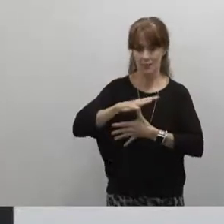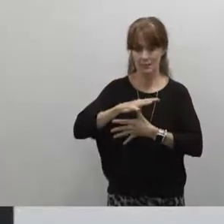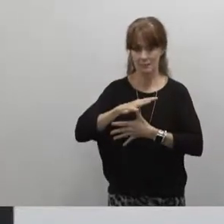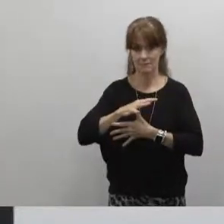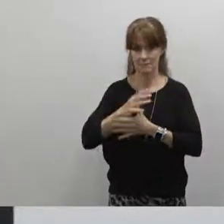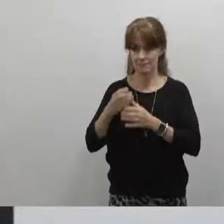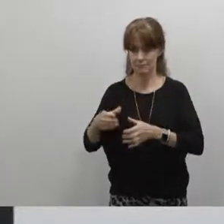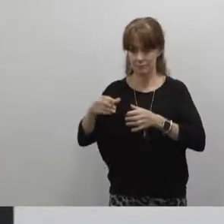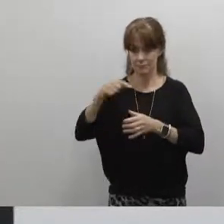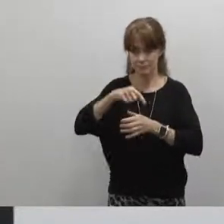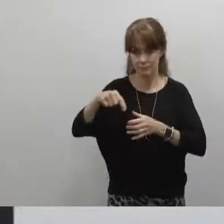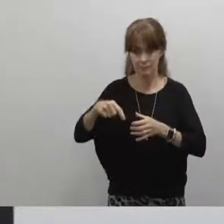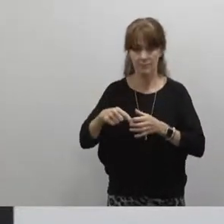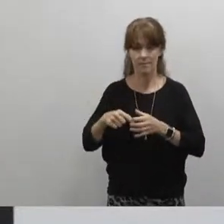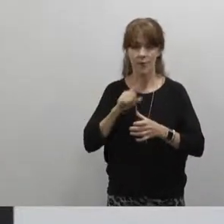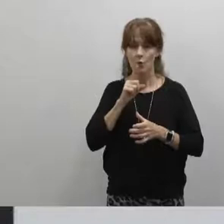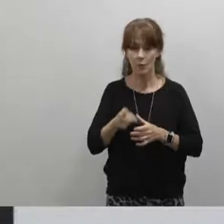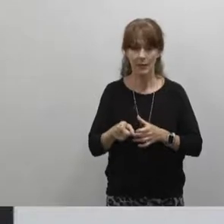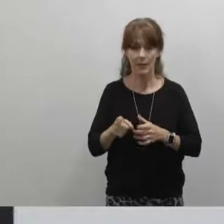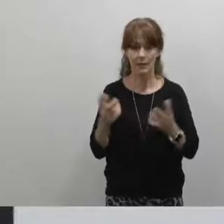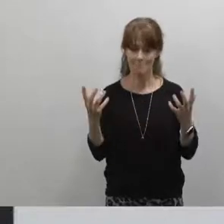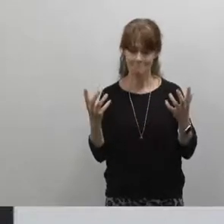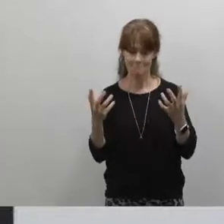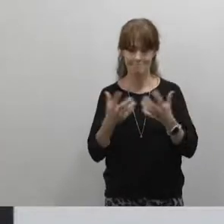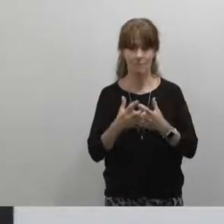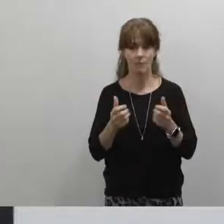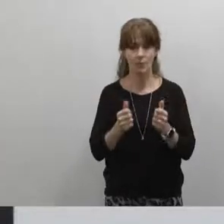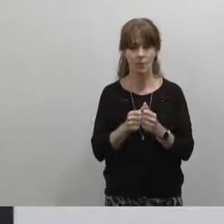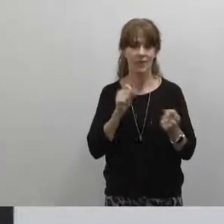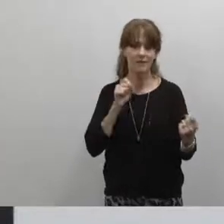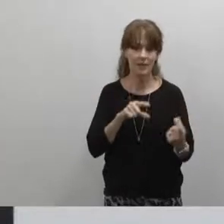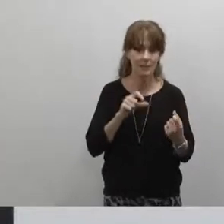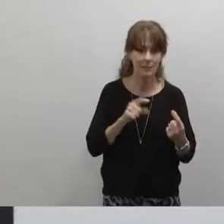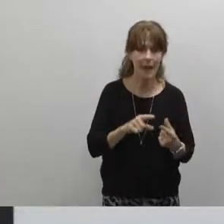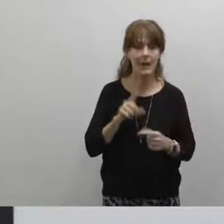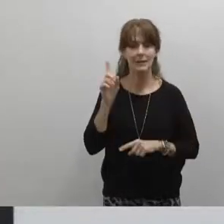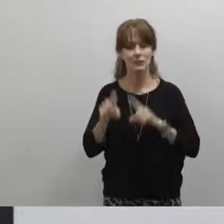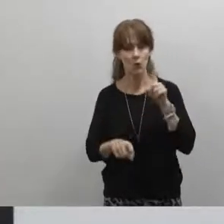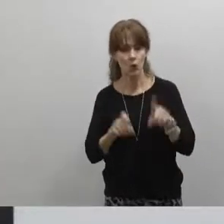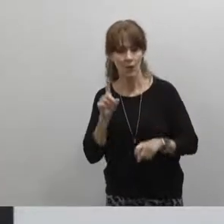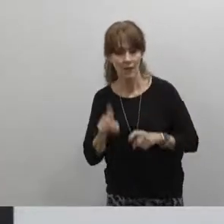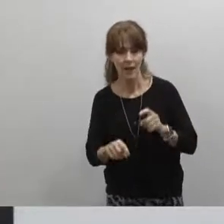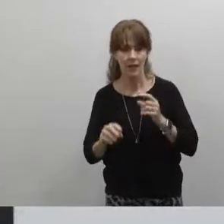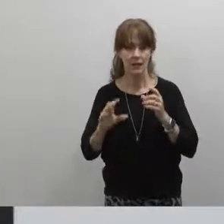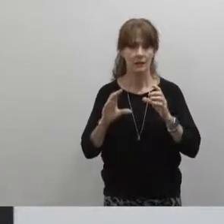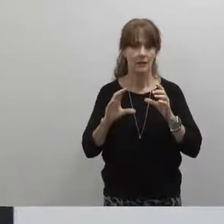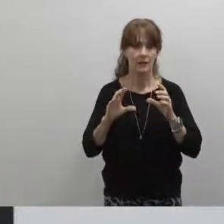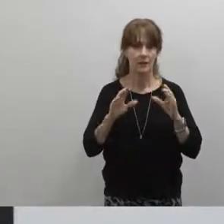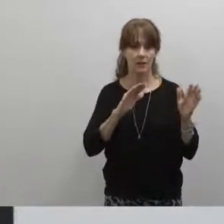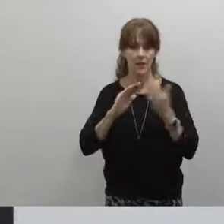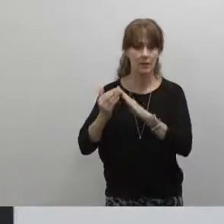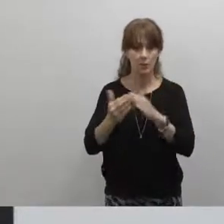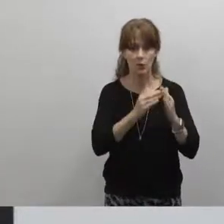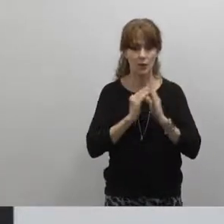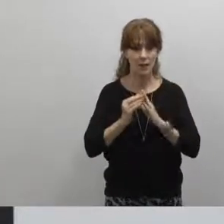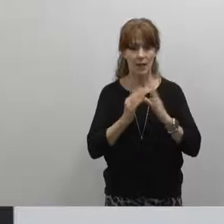bật cả tiếng đập nú dương trời thưa mấy ai bàn ai bị thở smart xong cho mũi ông